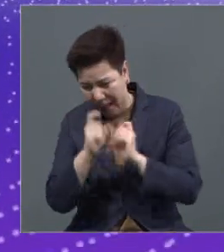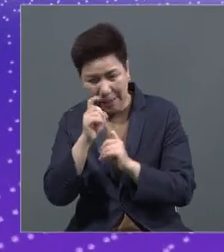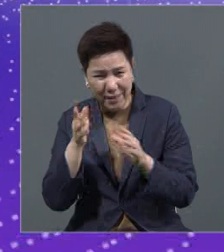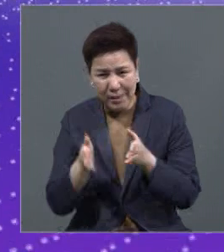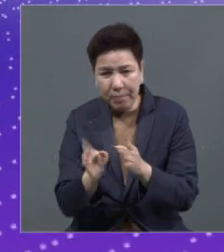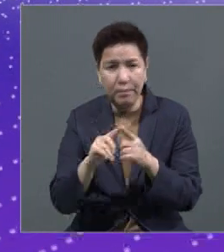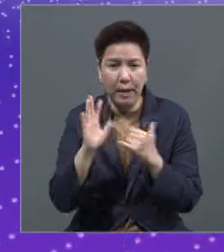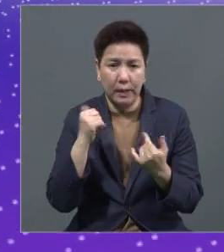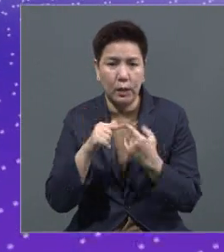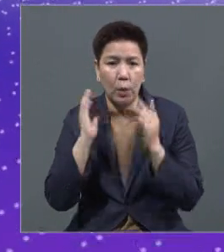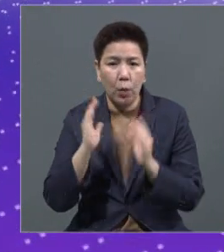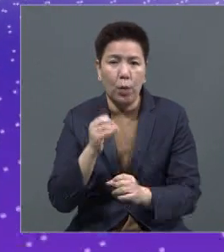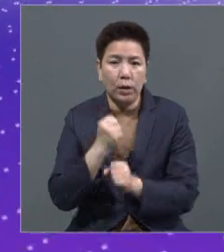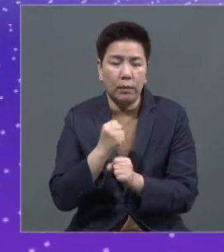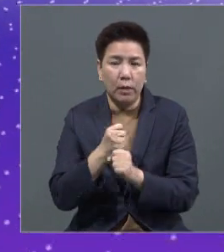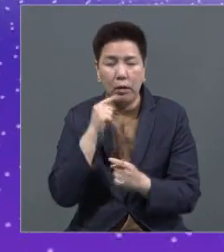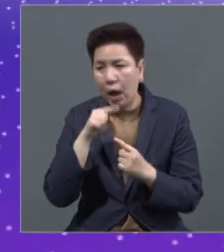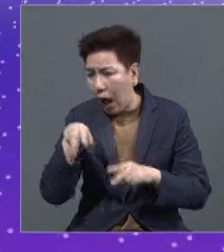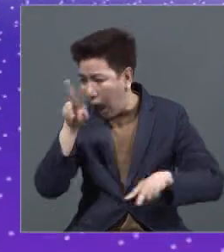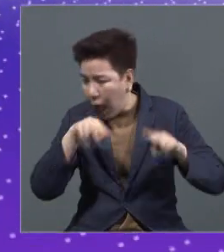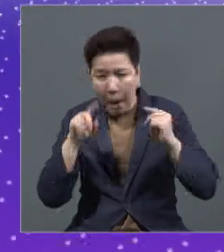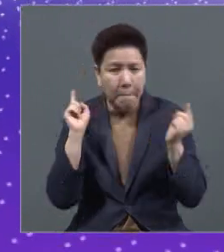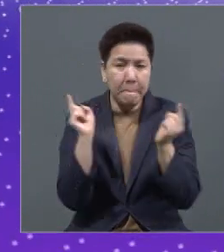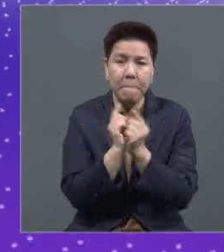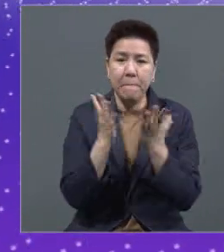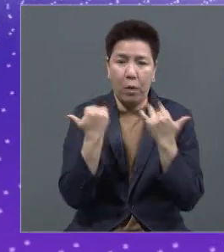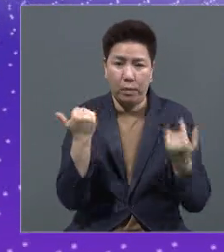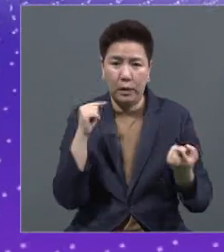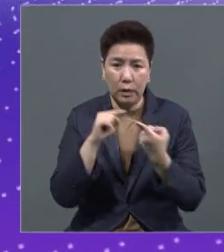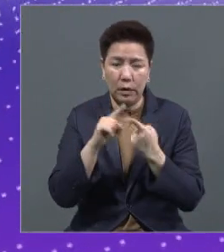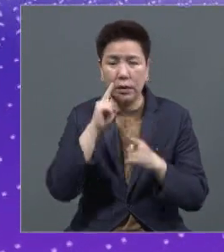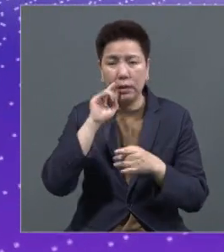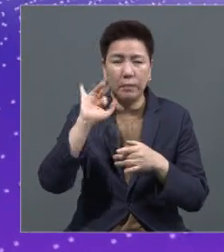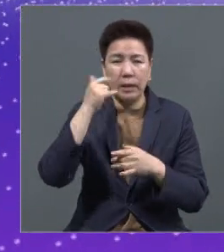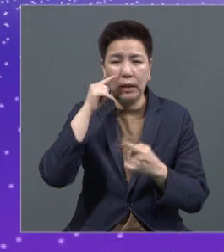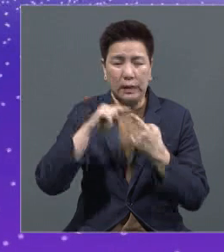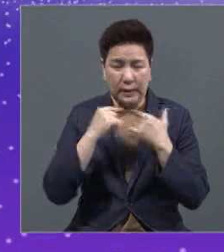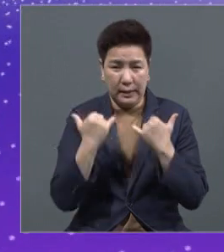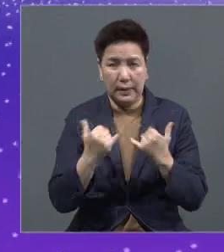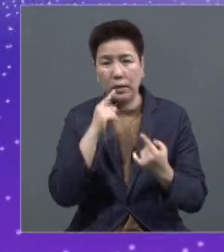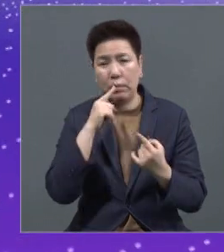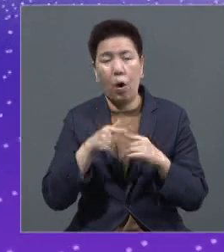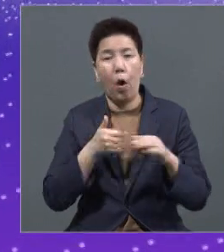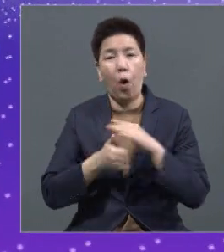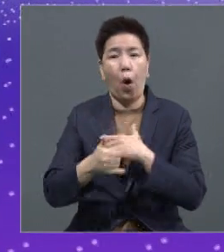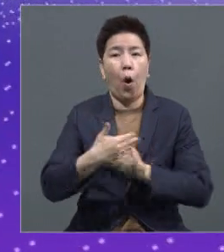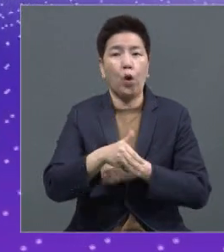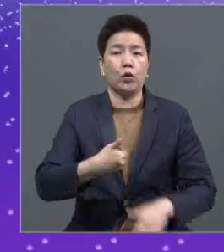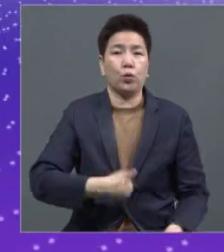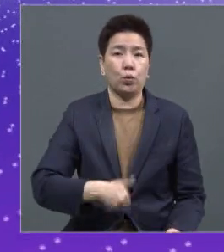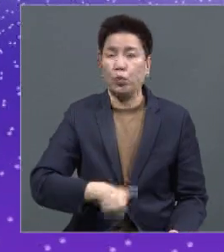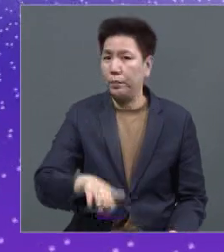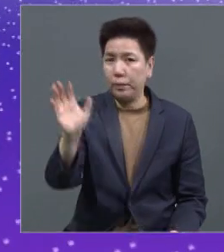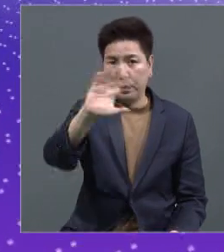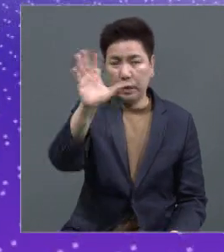มากๆนะครับเพราะว่าเจ้าหน้าที่หาตัวไม่เจอช่วยเหลือไม่ได้นะครับบางคนก็อยากอยากจะหนีเข้าห้องน้ำอันนี้ไม่ได้เช่นเดียว